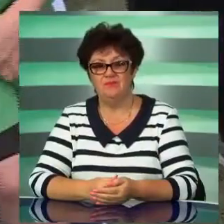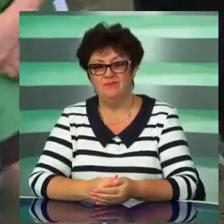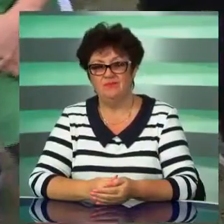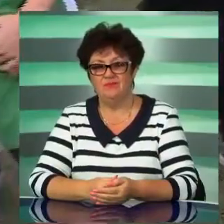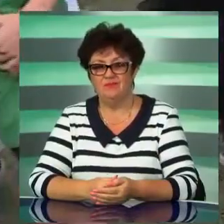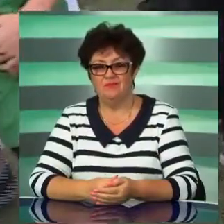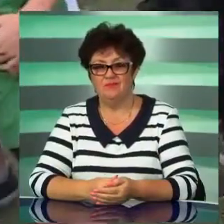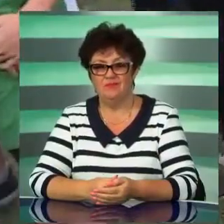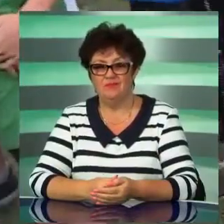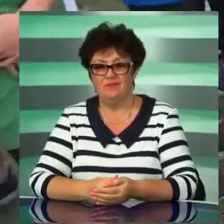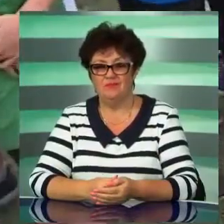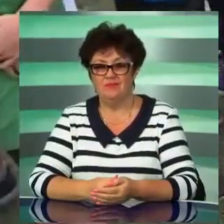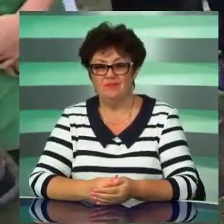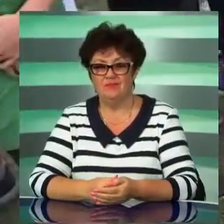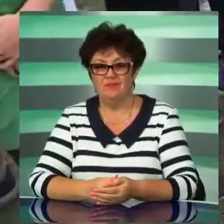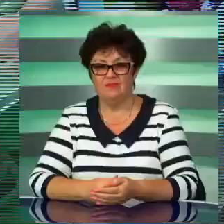События. Брянск.